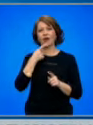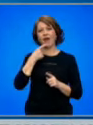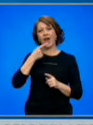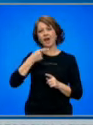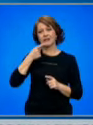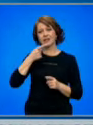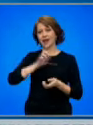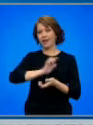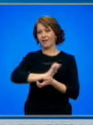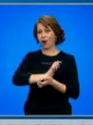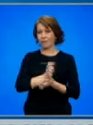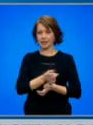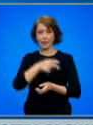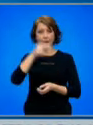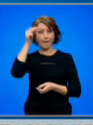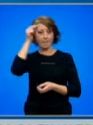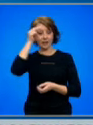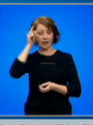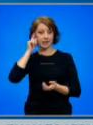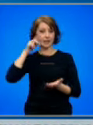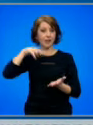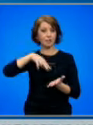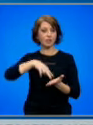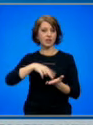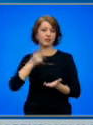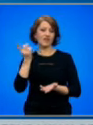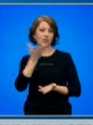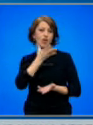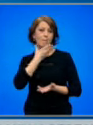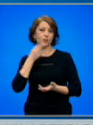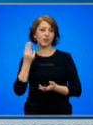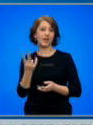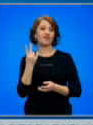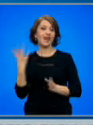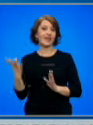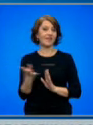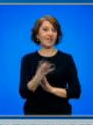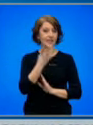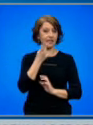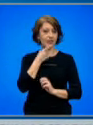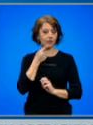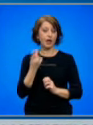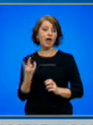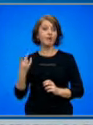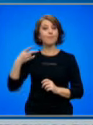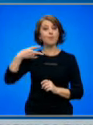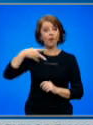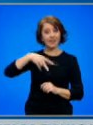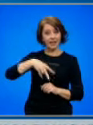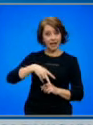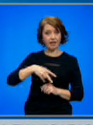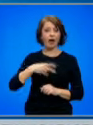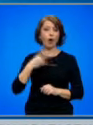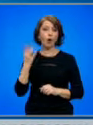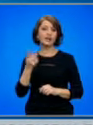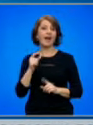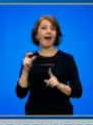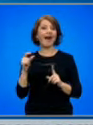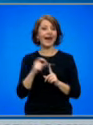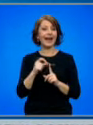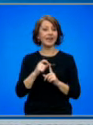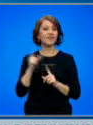Българската позиция е известна още от 2019 година чрез рамкова позиция на парламента. Беше повторена и в протокол 5+1, анонсиран от президента Радев